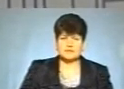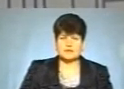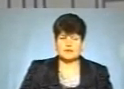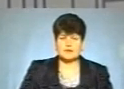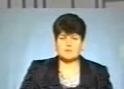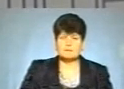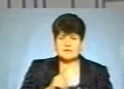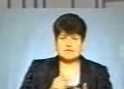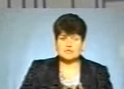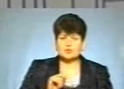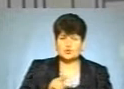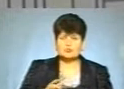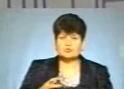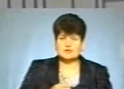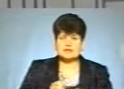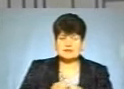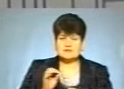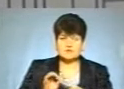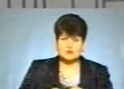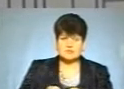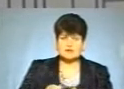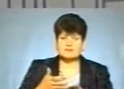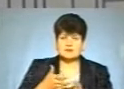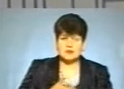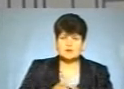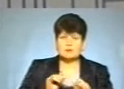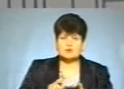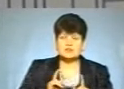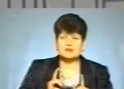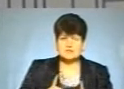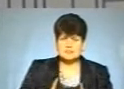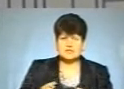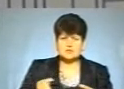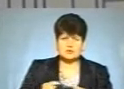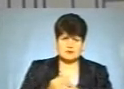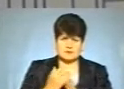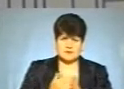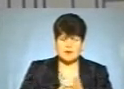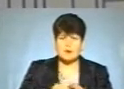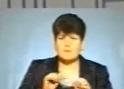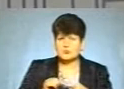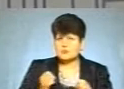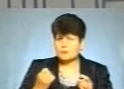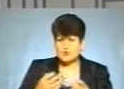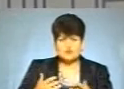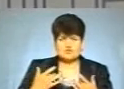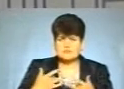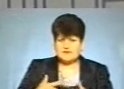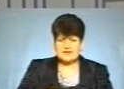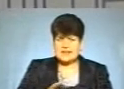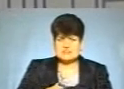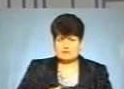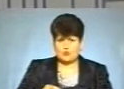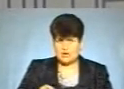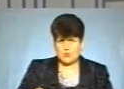що скоротити на 10% видатки можна лише за якимись конкретними критеріями. Можна просто звільнити так званих не своїх